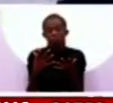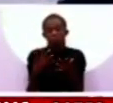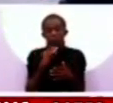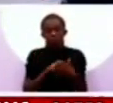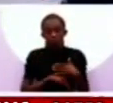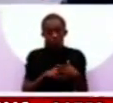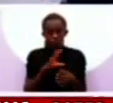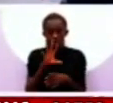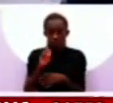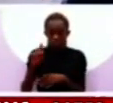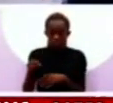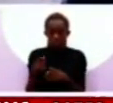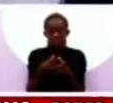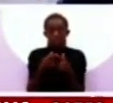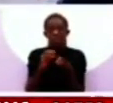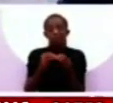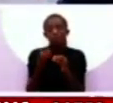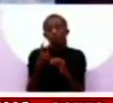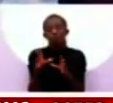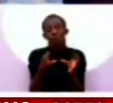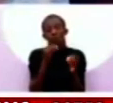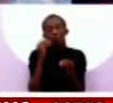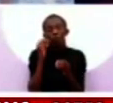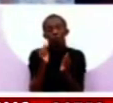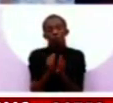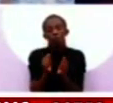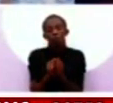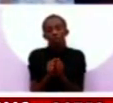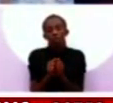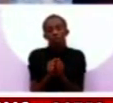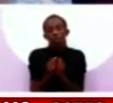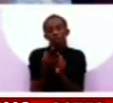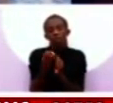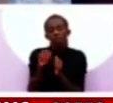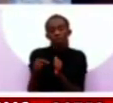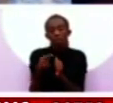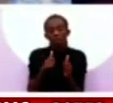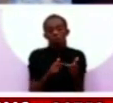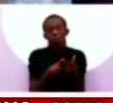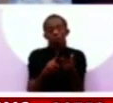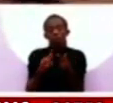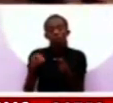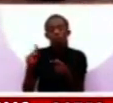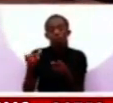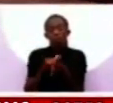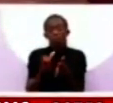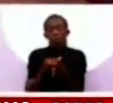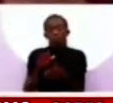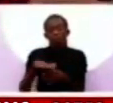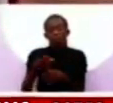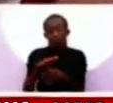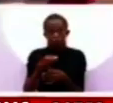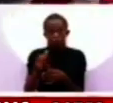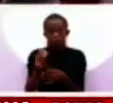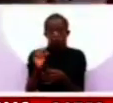shilingi 000 kisha naari mbili waki nyumbani na shilingi 3000 kul na munge wa but la joseph o yula